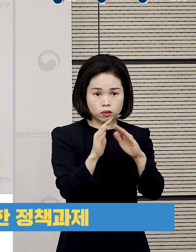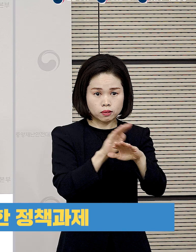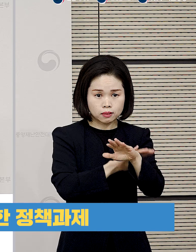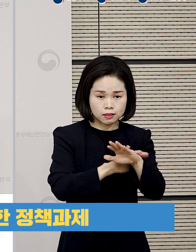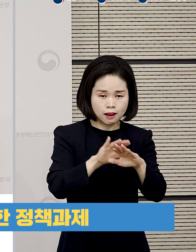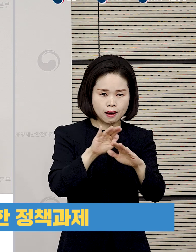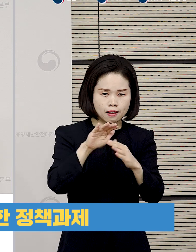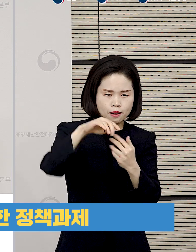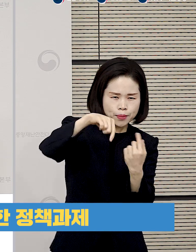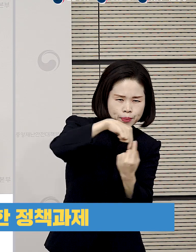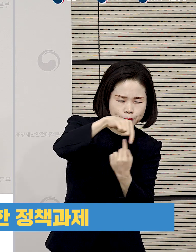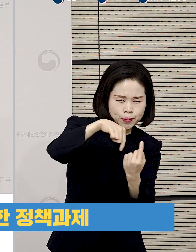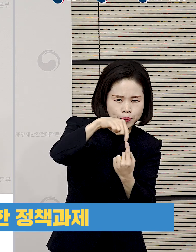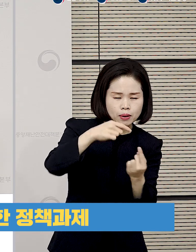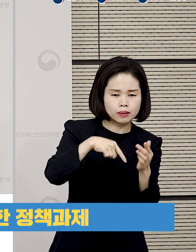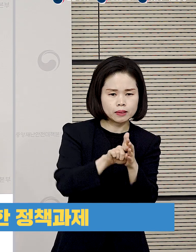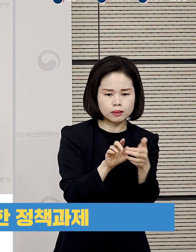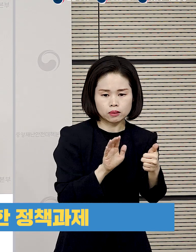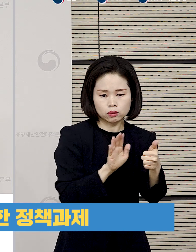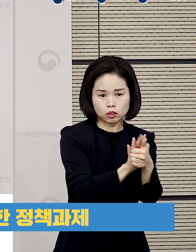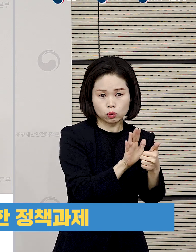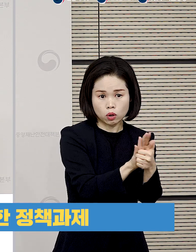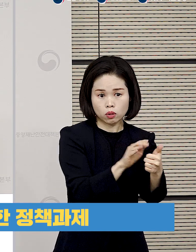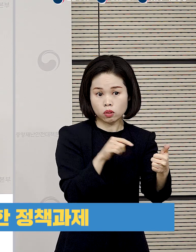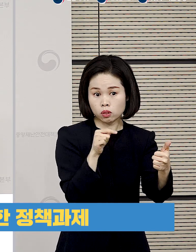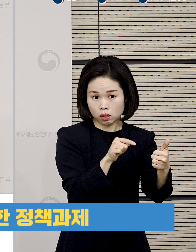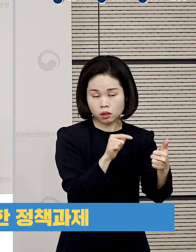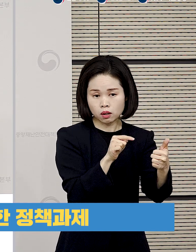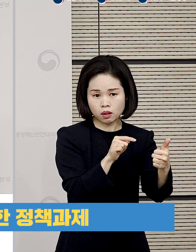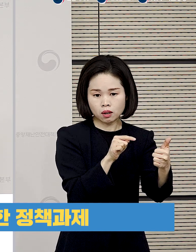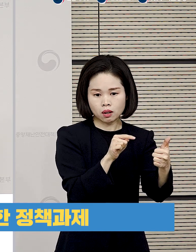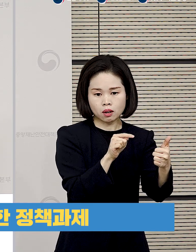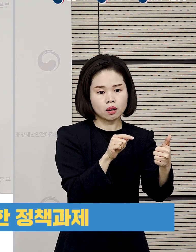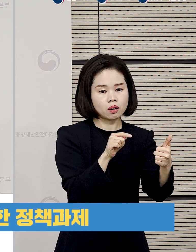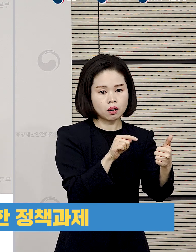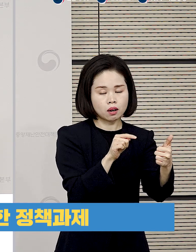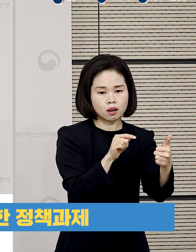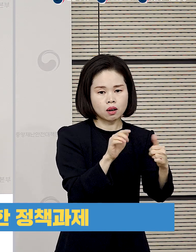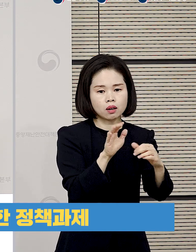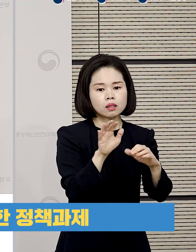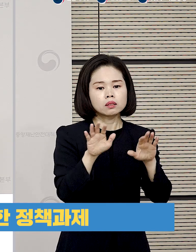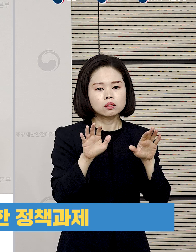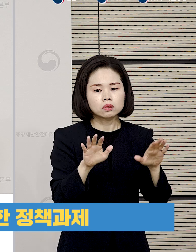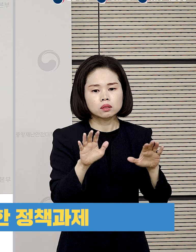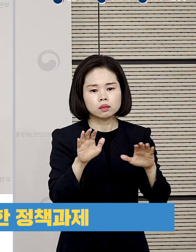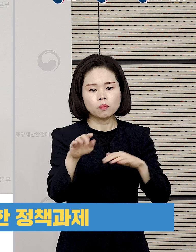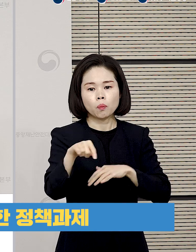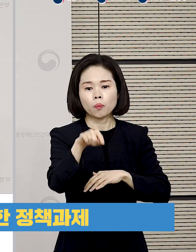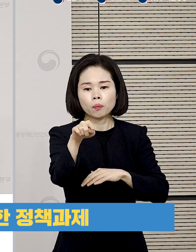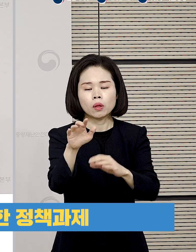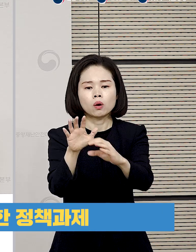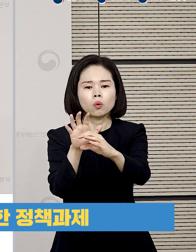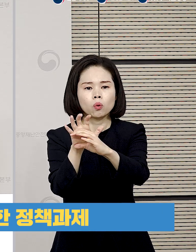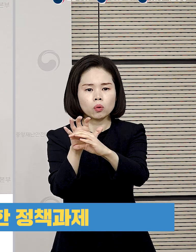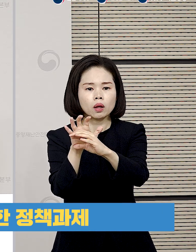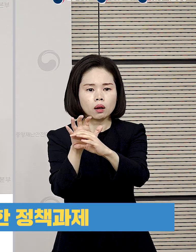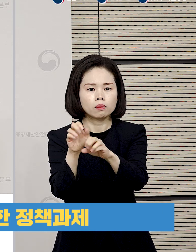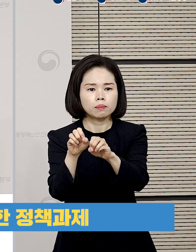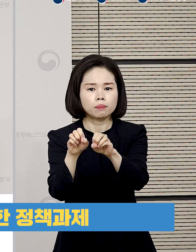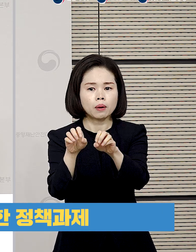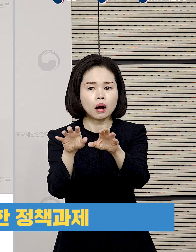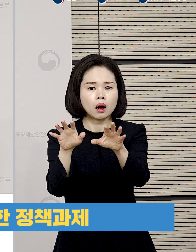중소병원들을 잘 유지할 수 있도록 보호하고 지원하는 것은